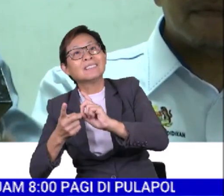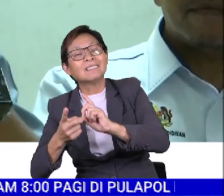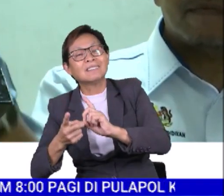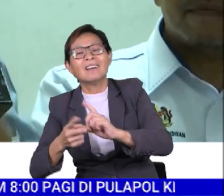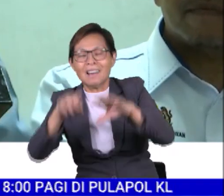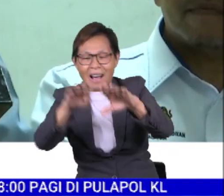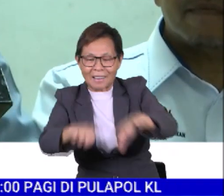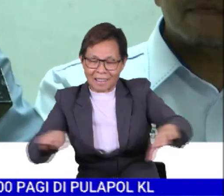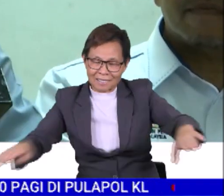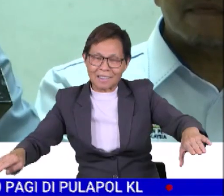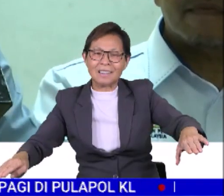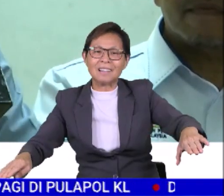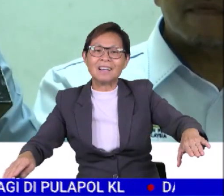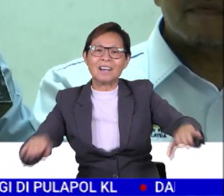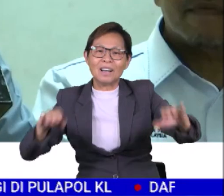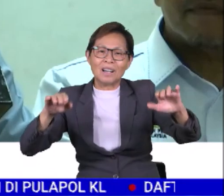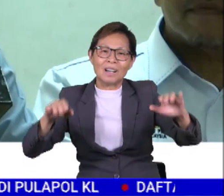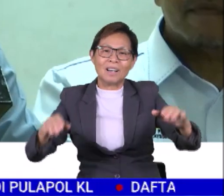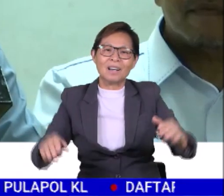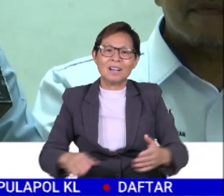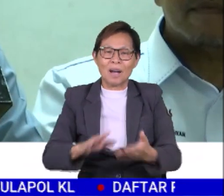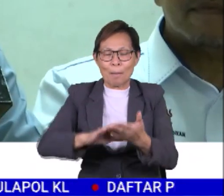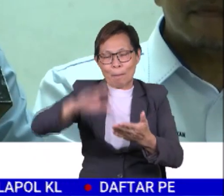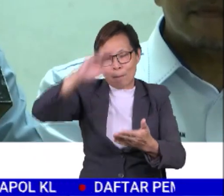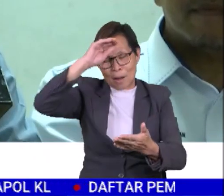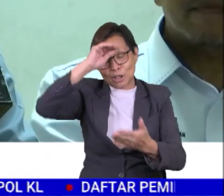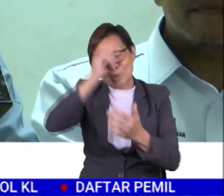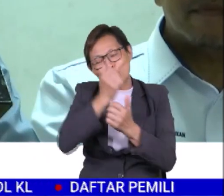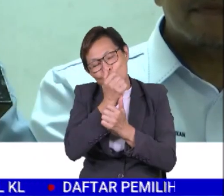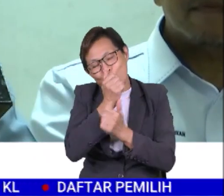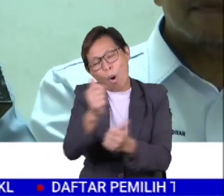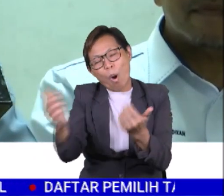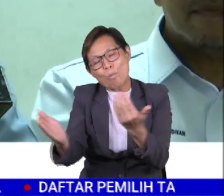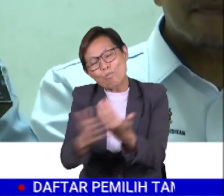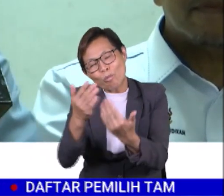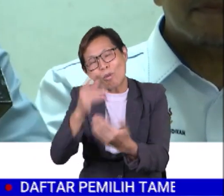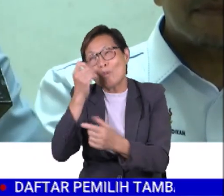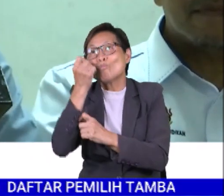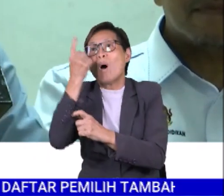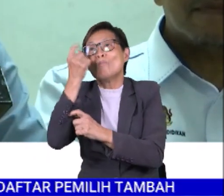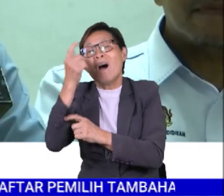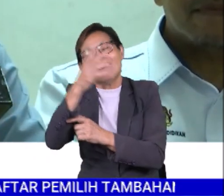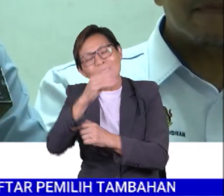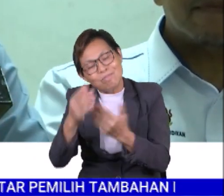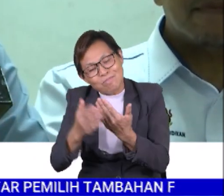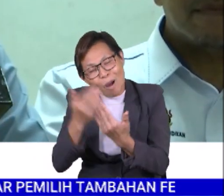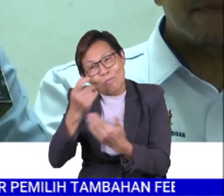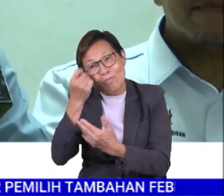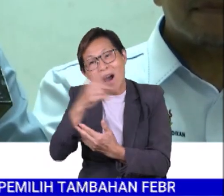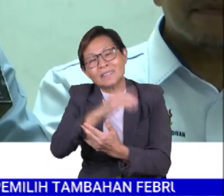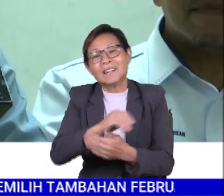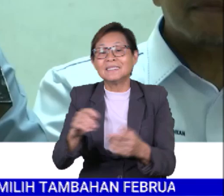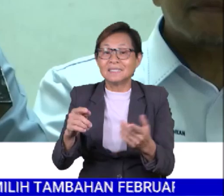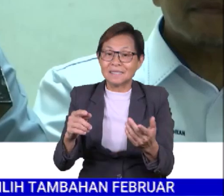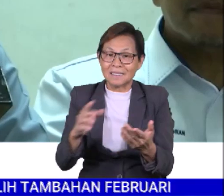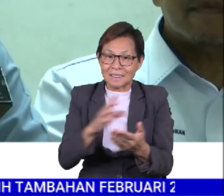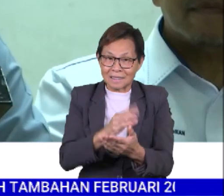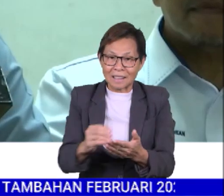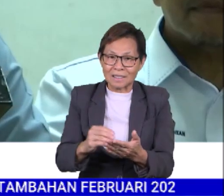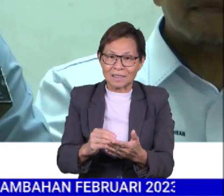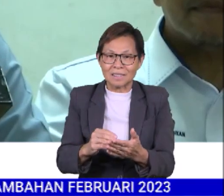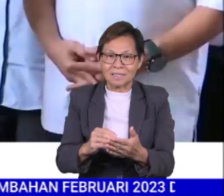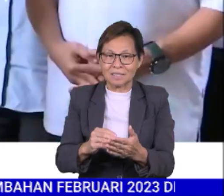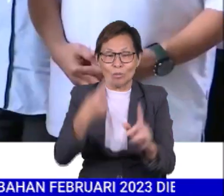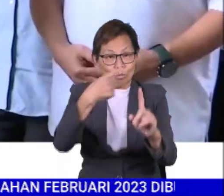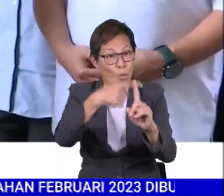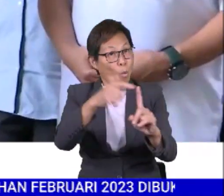supaya anak-anak kita dapat sumber pembelajaran yang lebih menarik, mudah difahami dan pada masa sama memberi impak